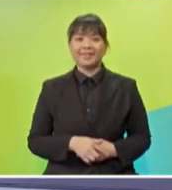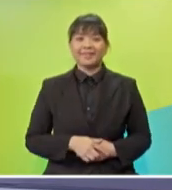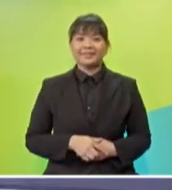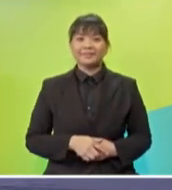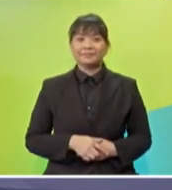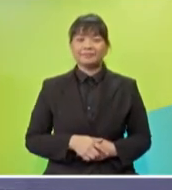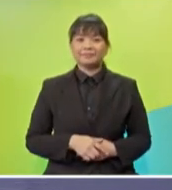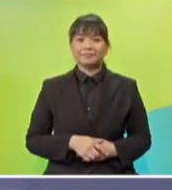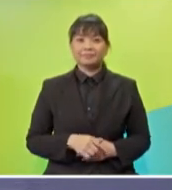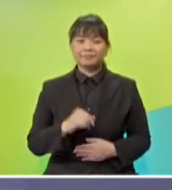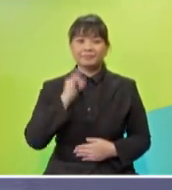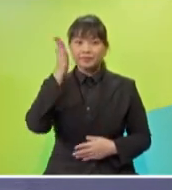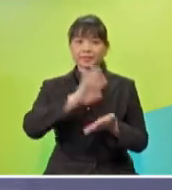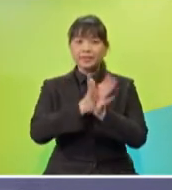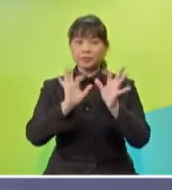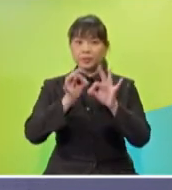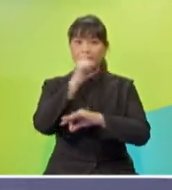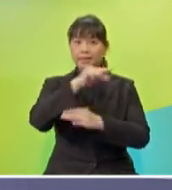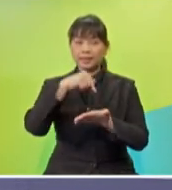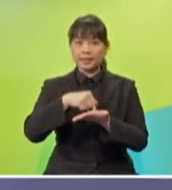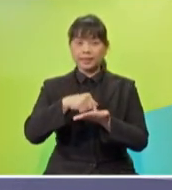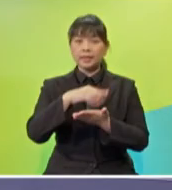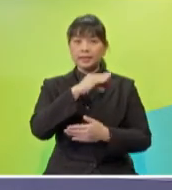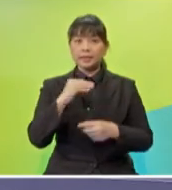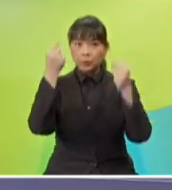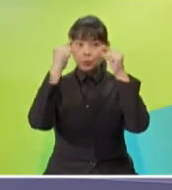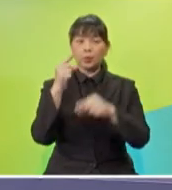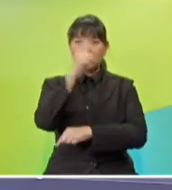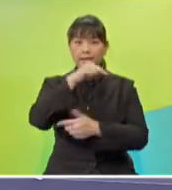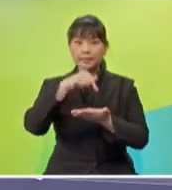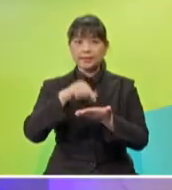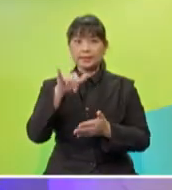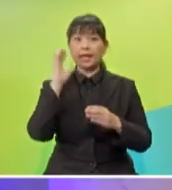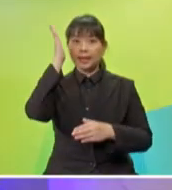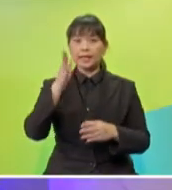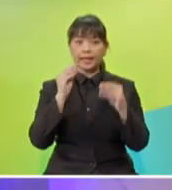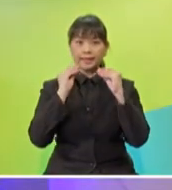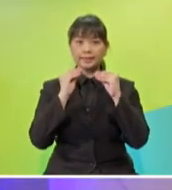Dan inilah dia guru yang akan mengajak kita untuk kali ini cekgu